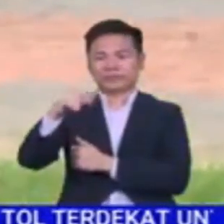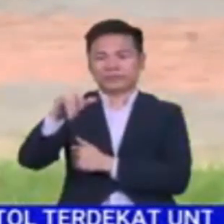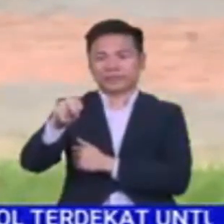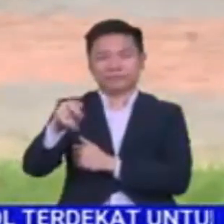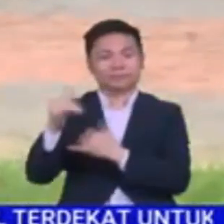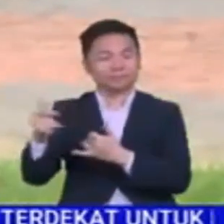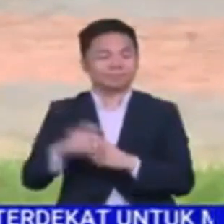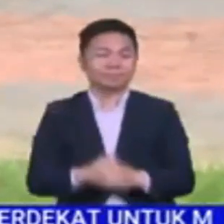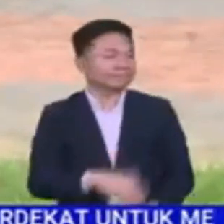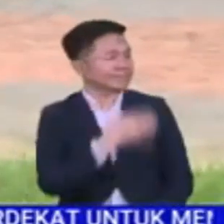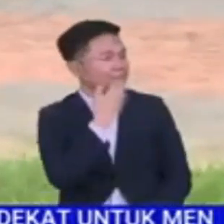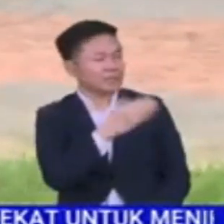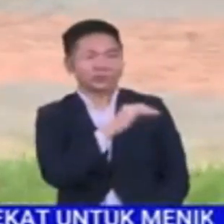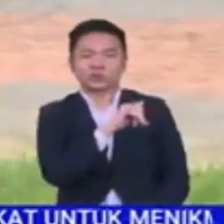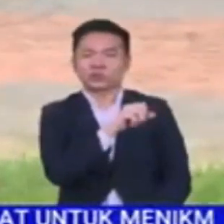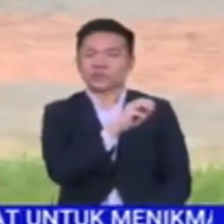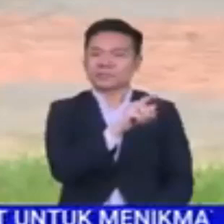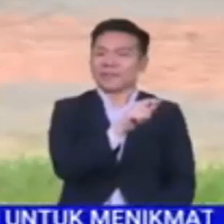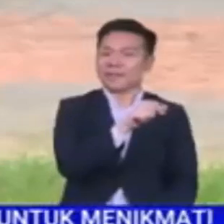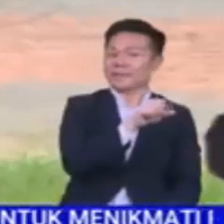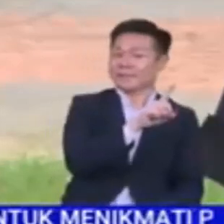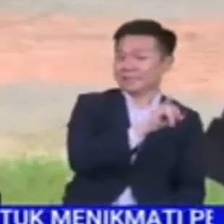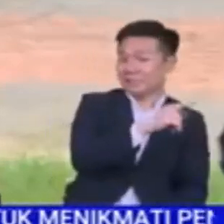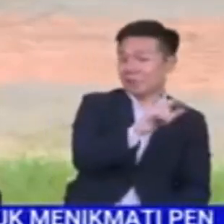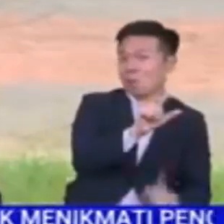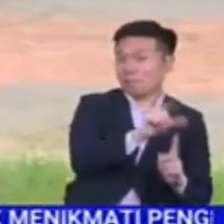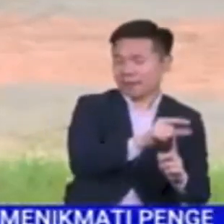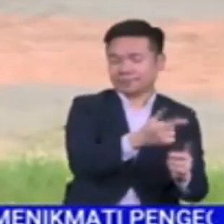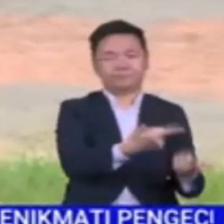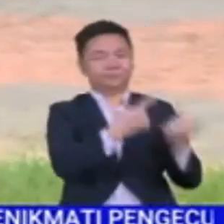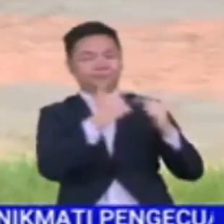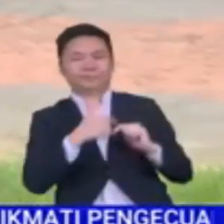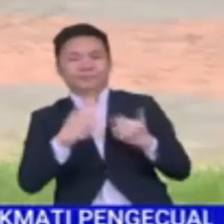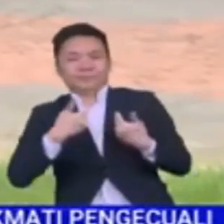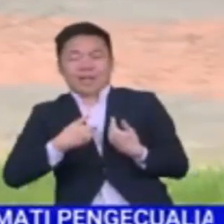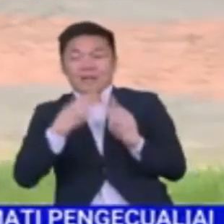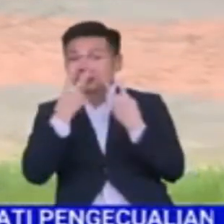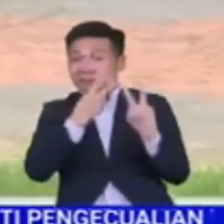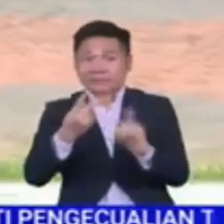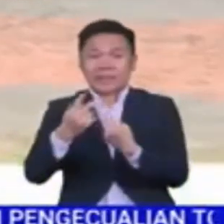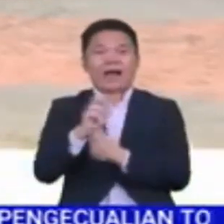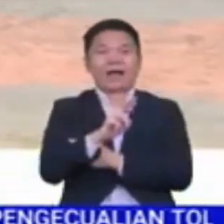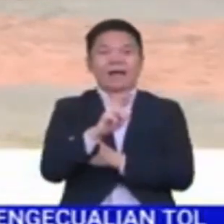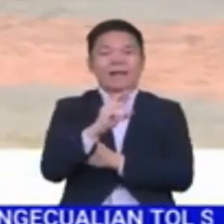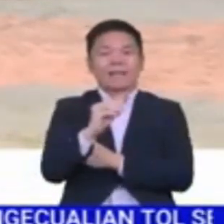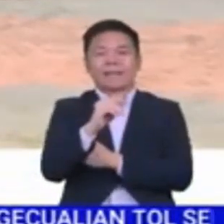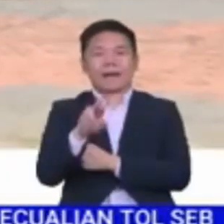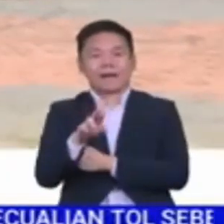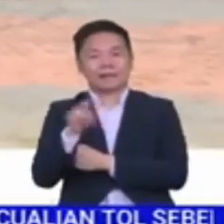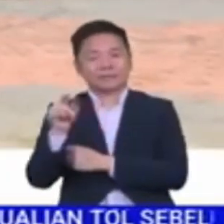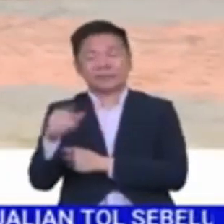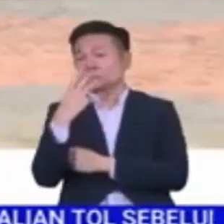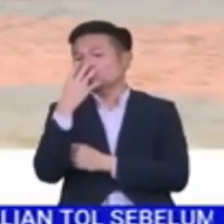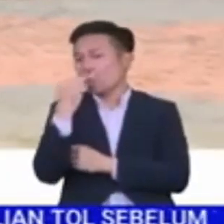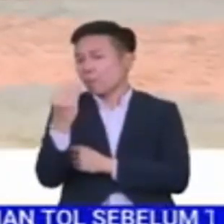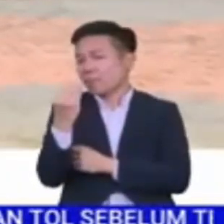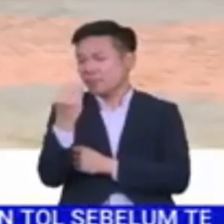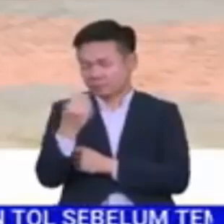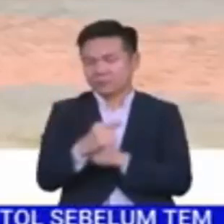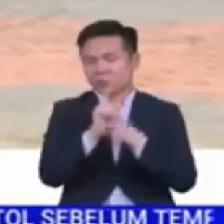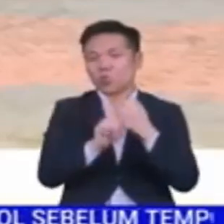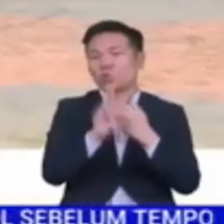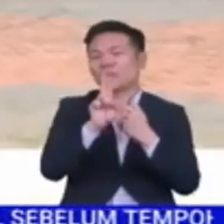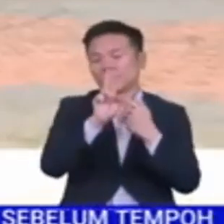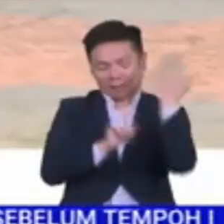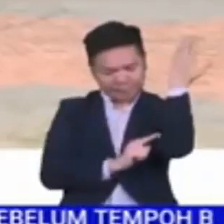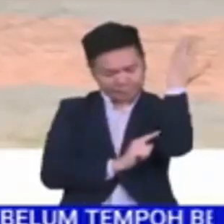Terima kasih Jasmaidi yang berada di Plaza Tol Gombak. Saya kini berada di kawasan Rehat dan Rawat RNR Seremban arah utara